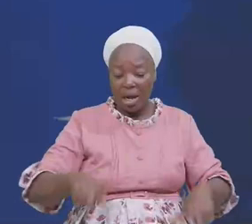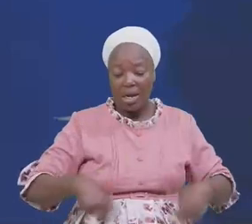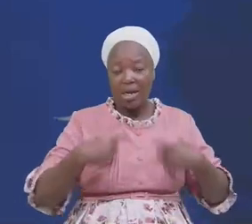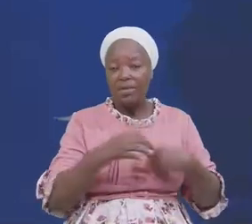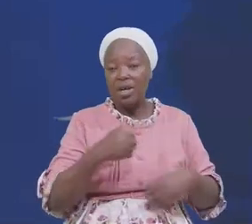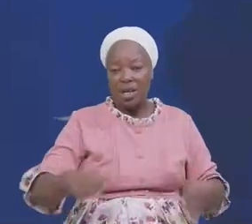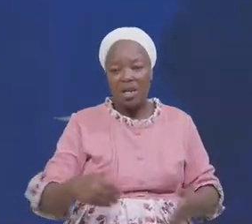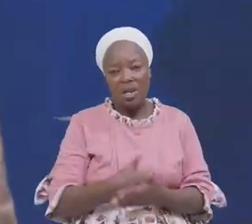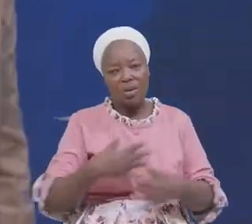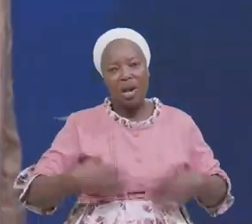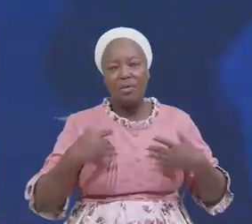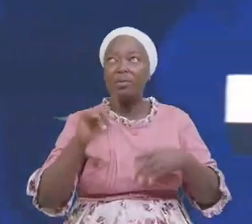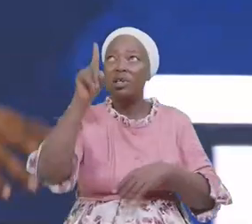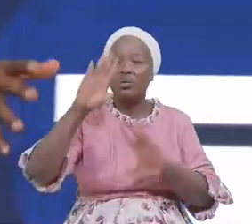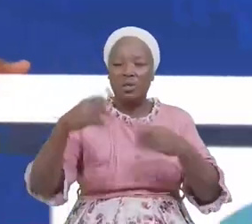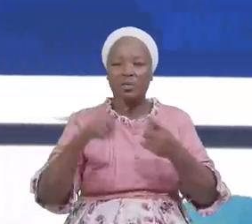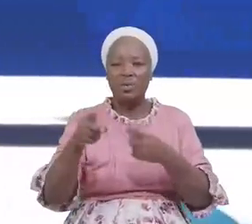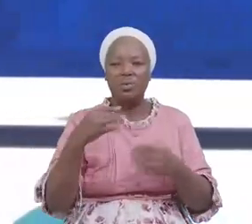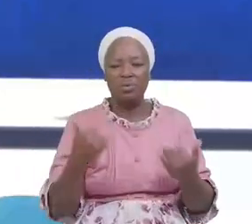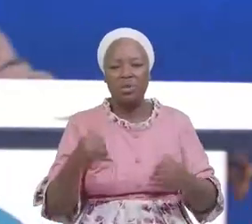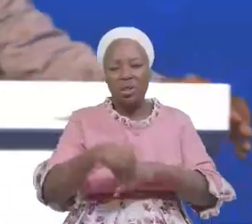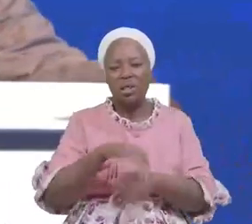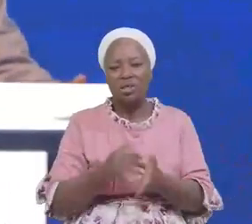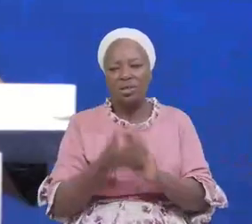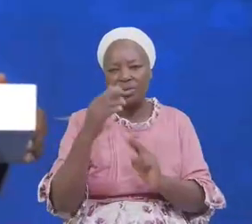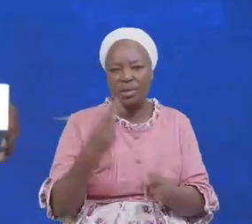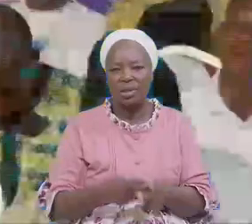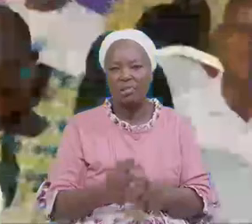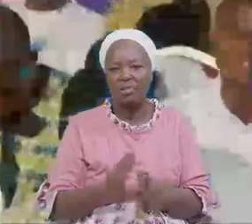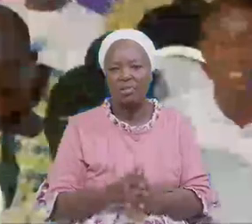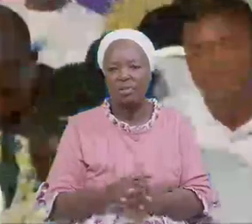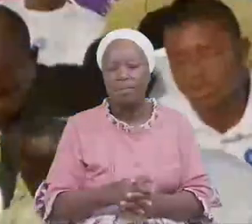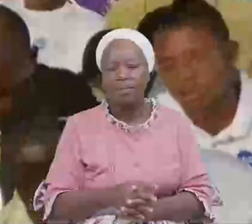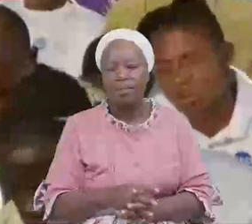Et il t'accordera le pouvoir d'aller mener une nouvelle vie.